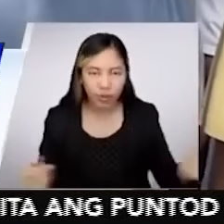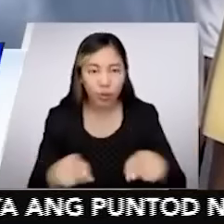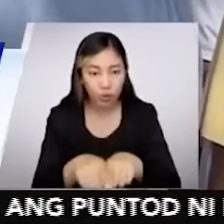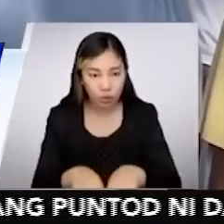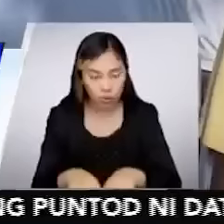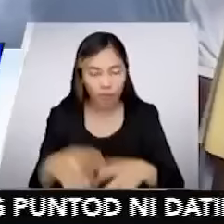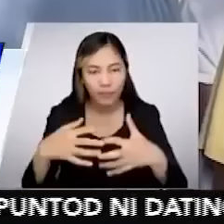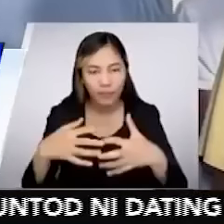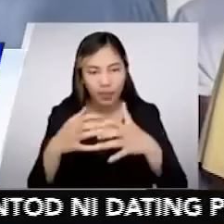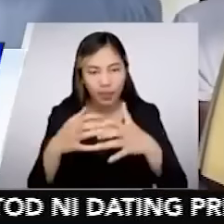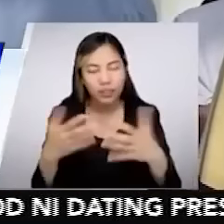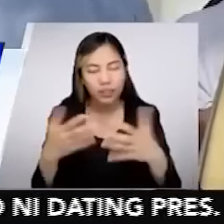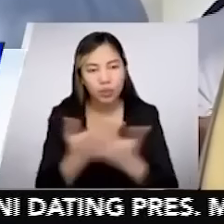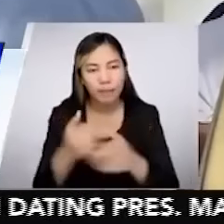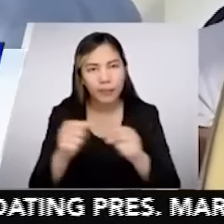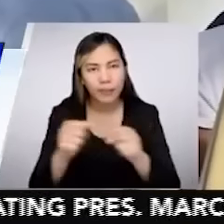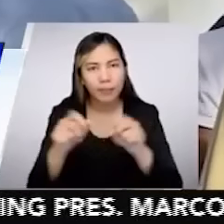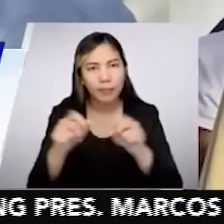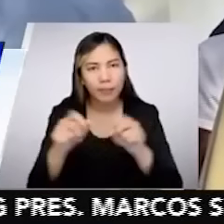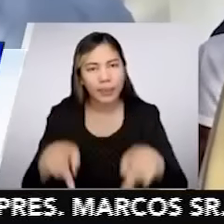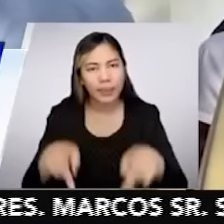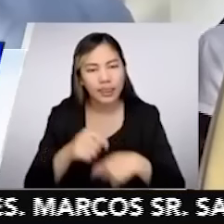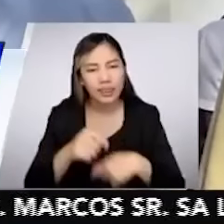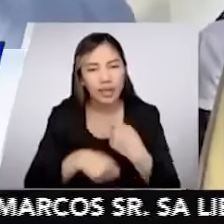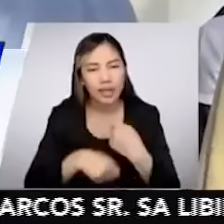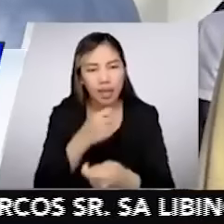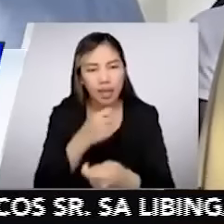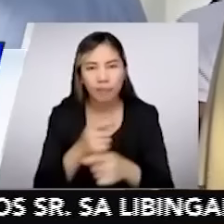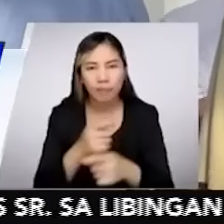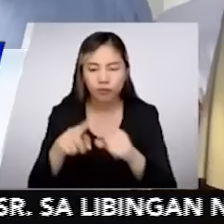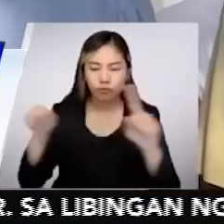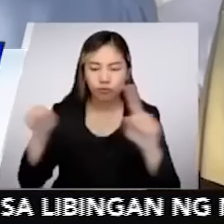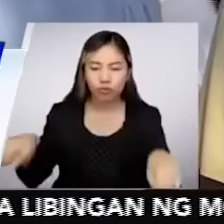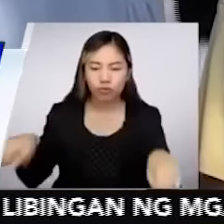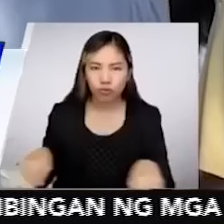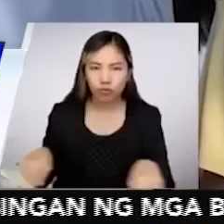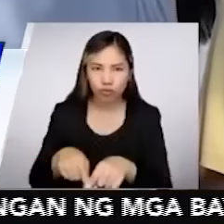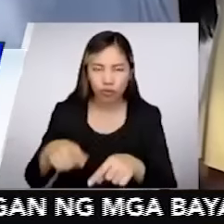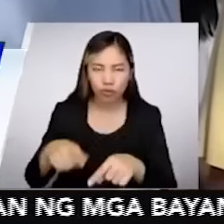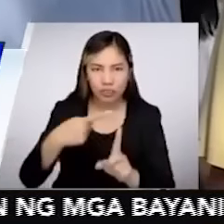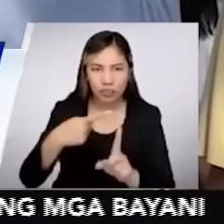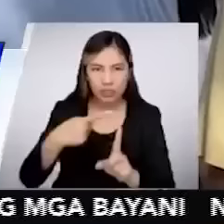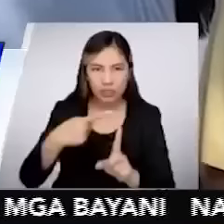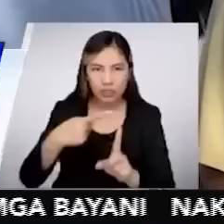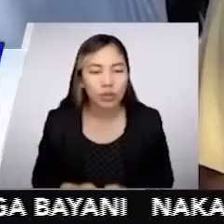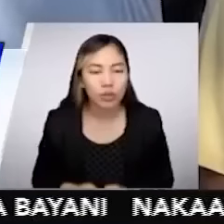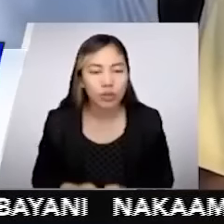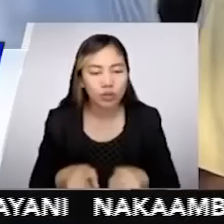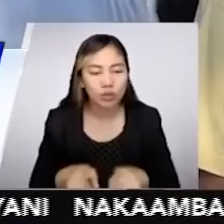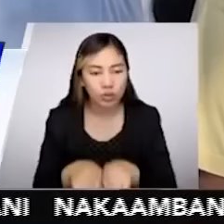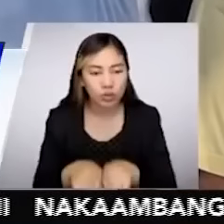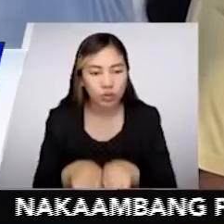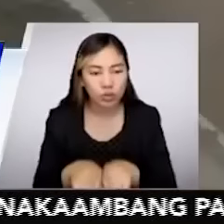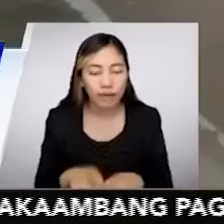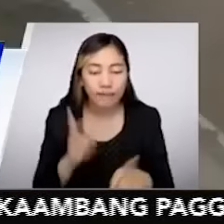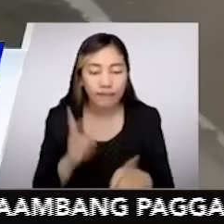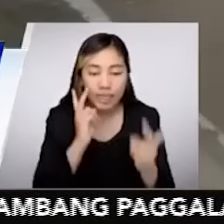misa si Lingayen Dagupan Archbishop Socrates Villegas. Naging mensahe ng kanyang misa ngayong undas ay